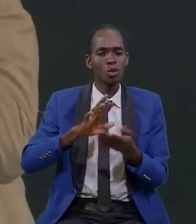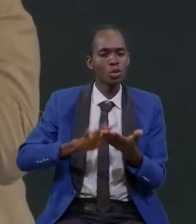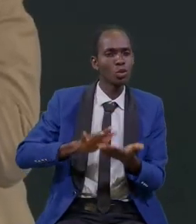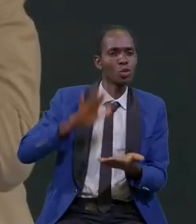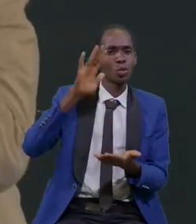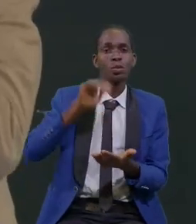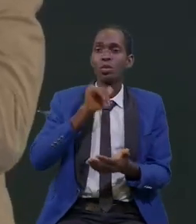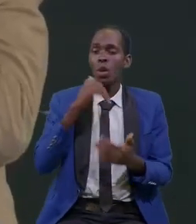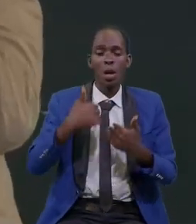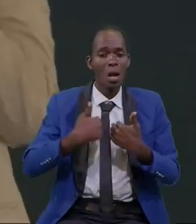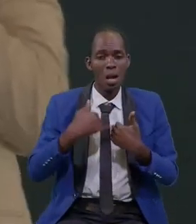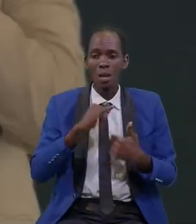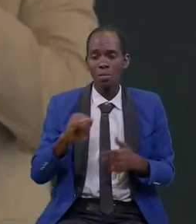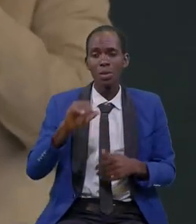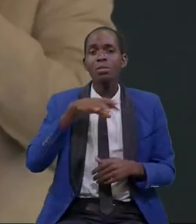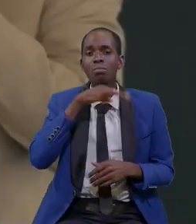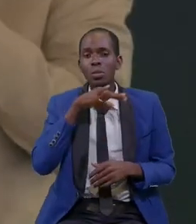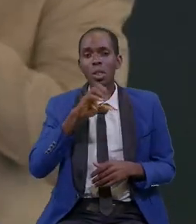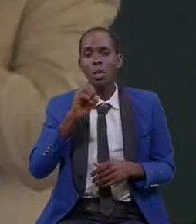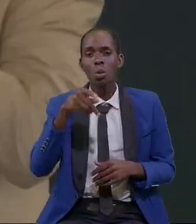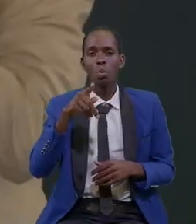tache, ni ride.